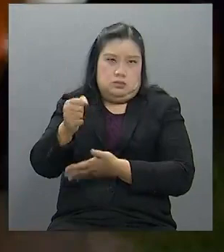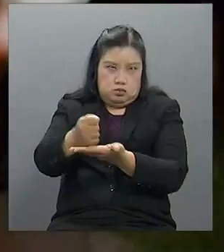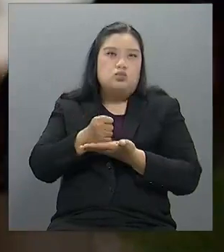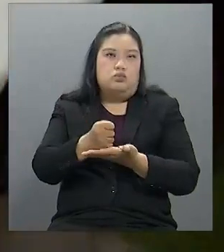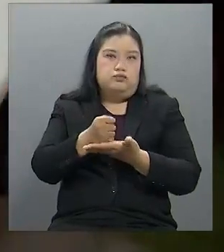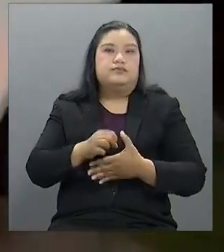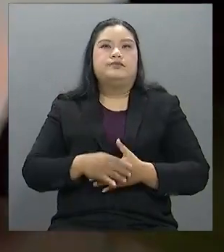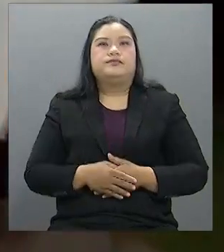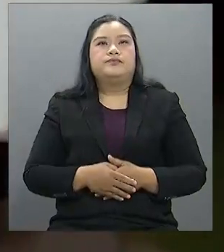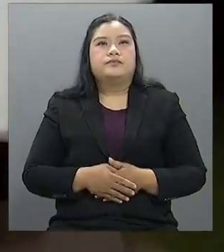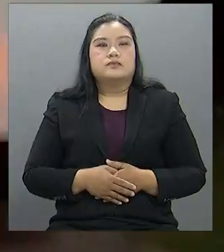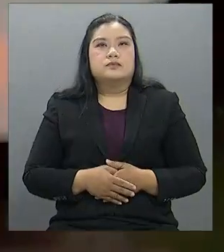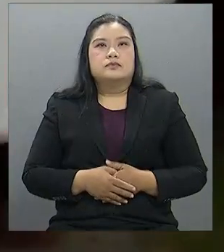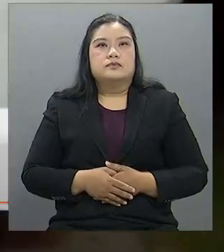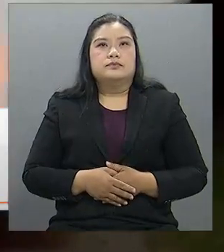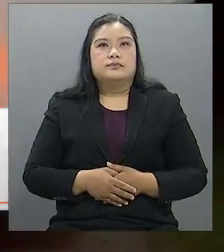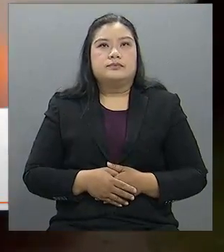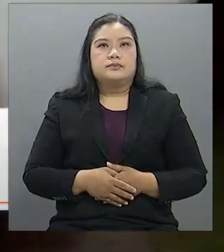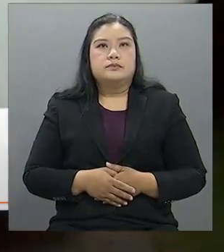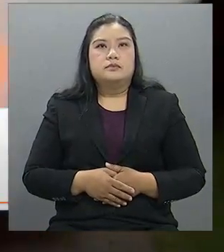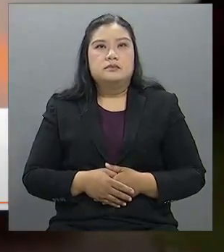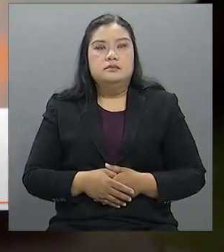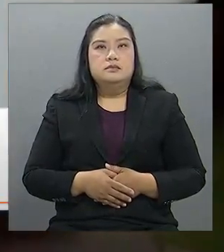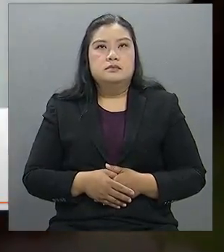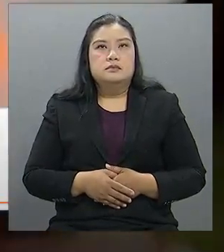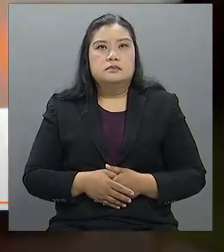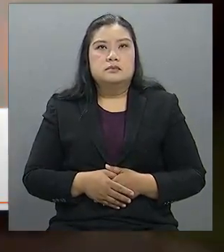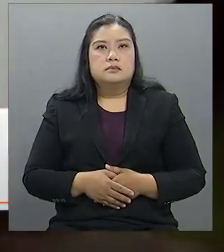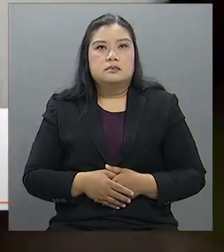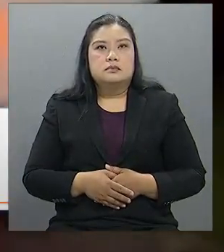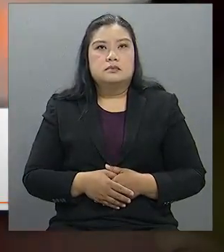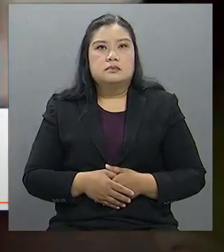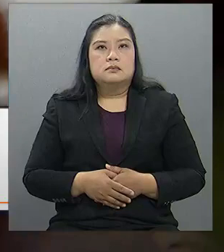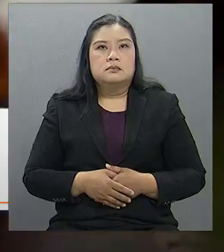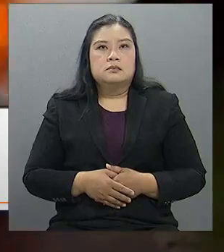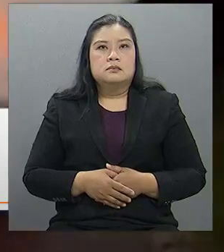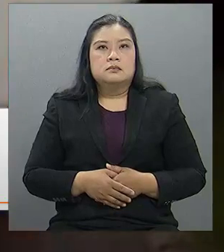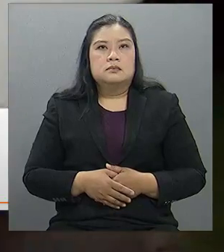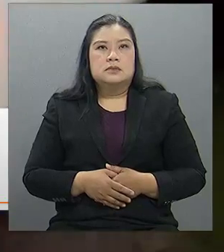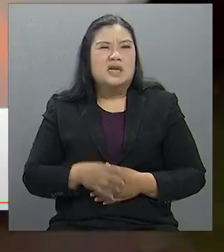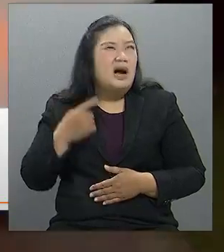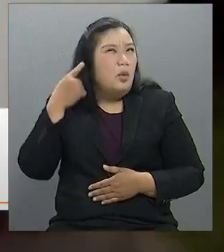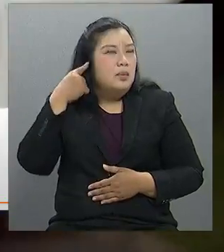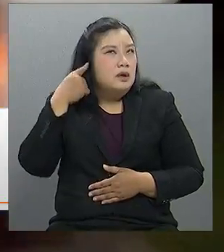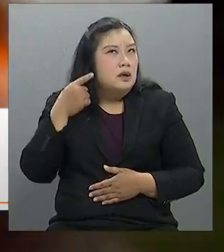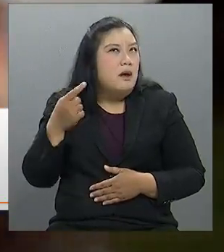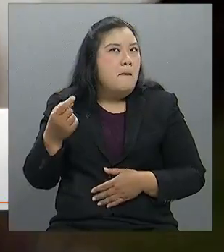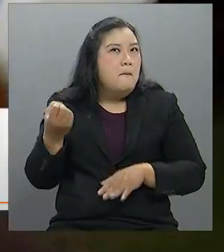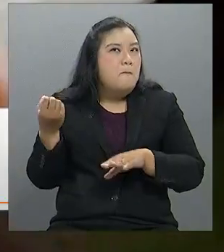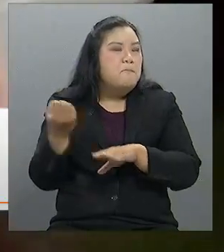ผมได้ยินเสียงดังปุ๊บนะครับตอนแรกผมได้ยินเสียงโดนถุงตกอะไรที่ผมจอดแล้วก็ผมจอดไม่ได้ติด